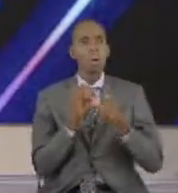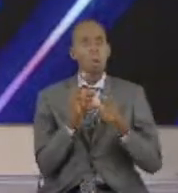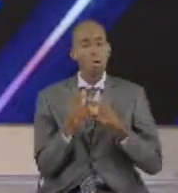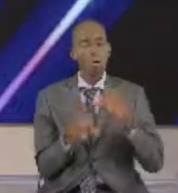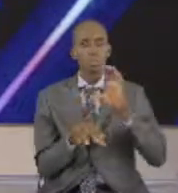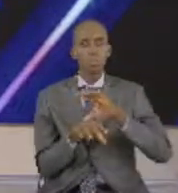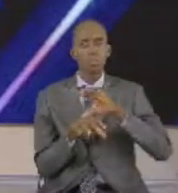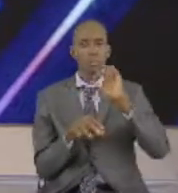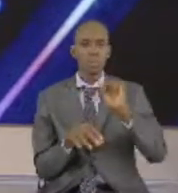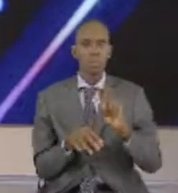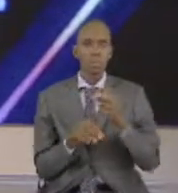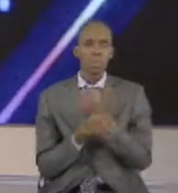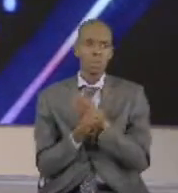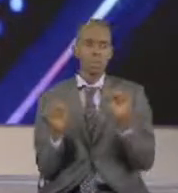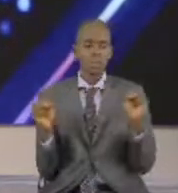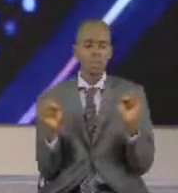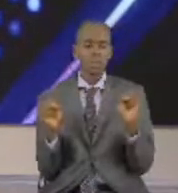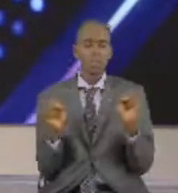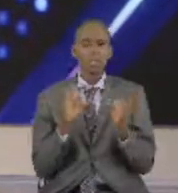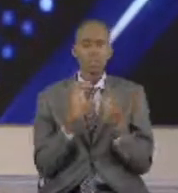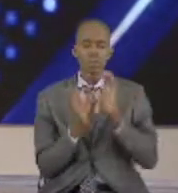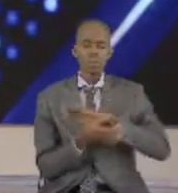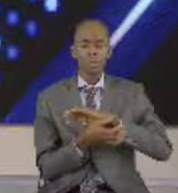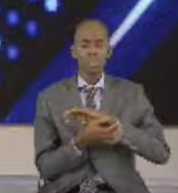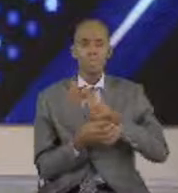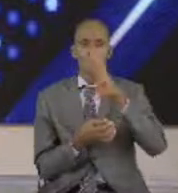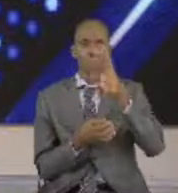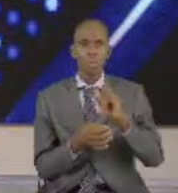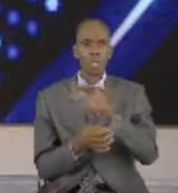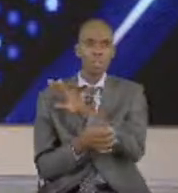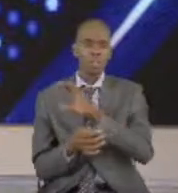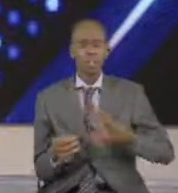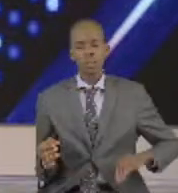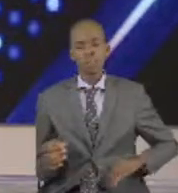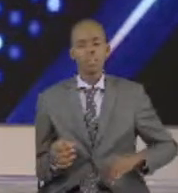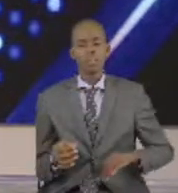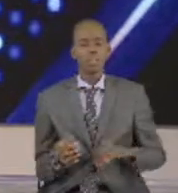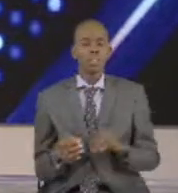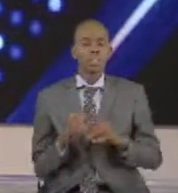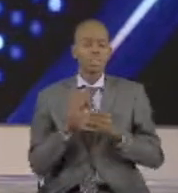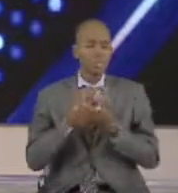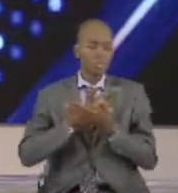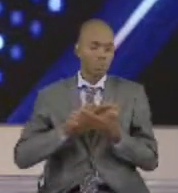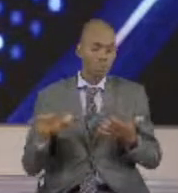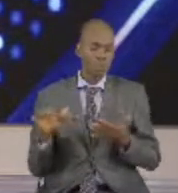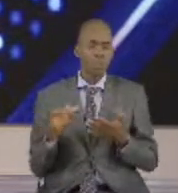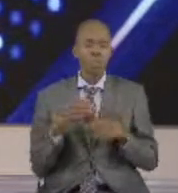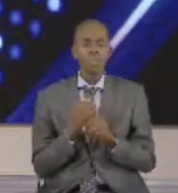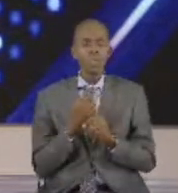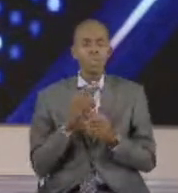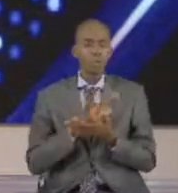L'église ou les églises sauvées, converties par Christ. Sanctifié, rendu